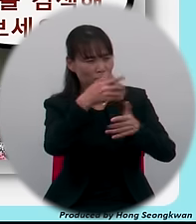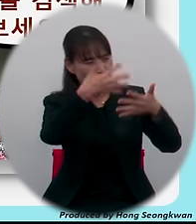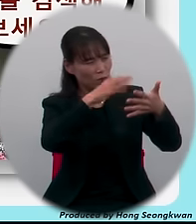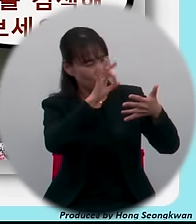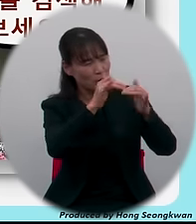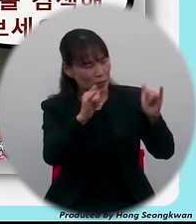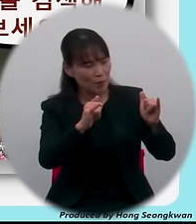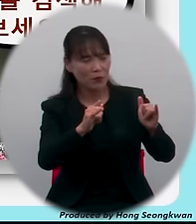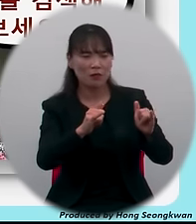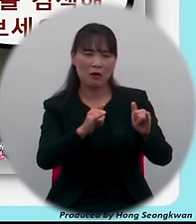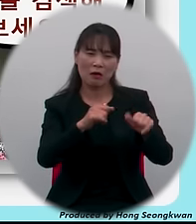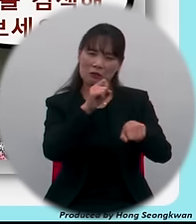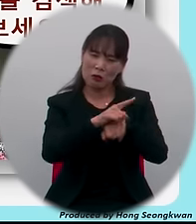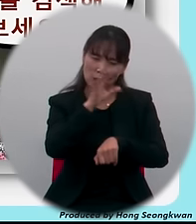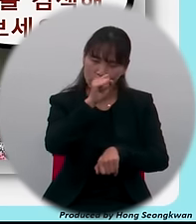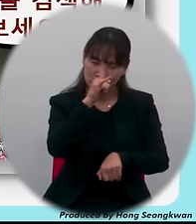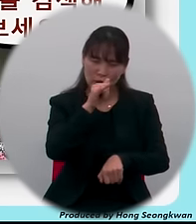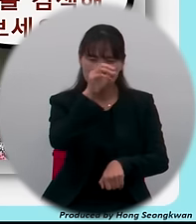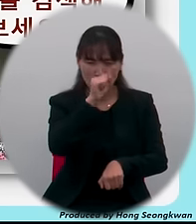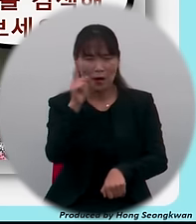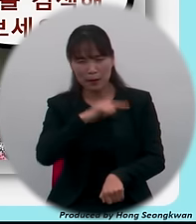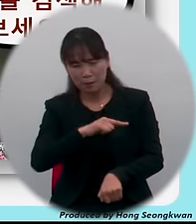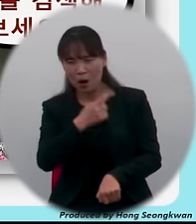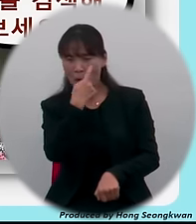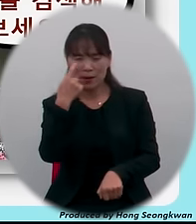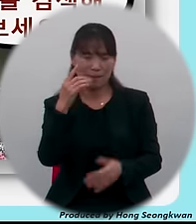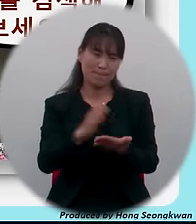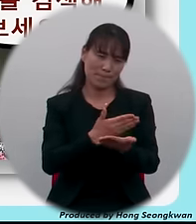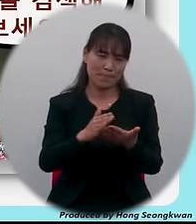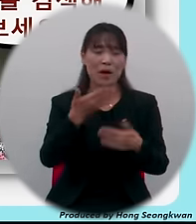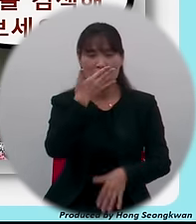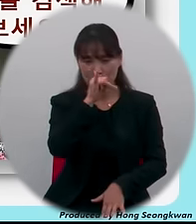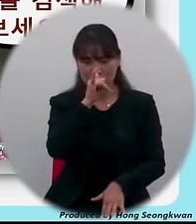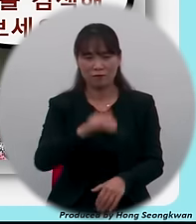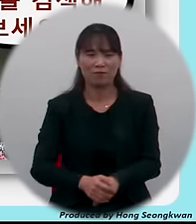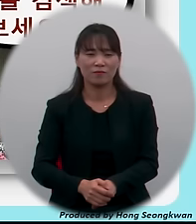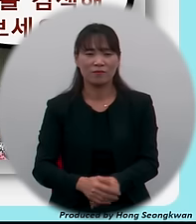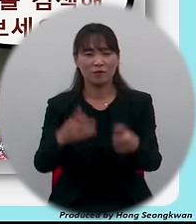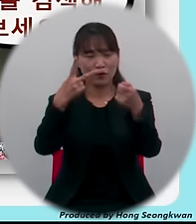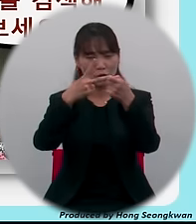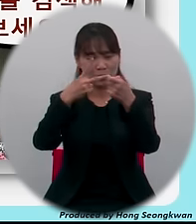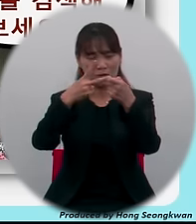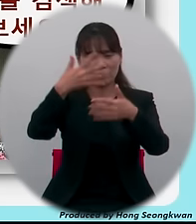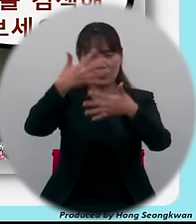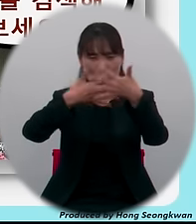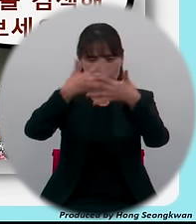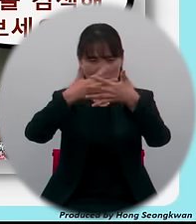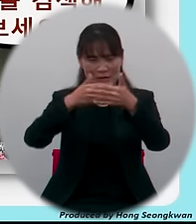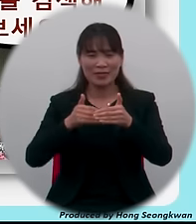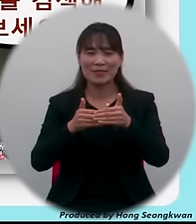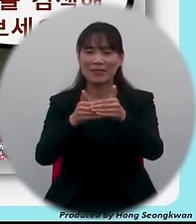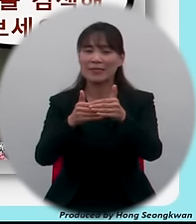좋은 구독자들 있지 아니면은 굉장히 안 좋은 구독자들 있지를 판단하시면 영상의 질을 알 수가 있겠죠 두 번째는 그